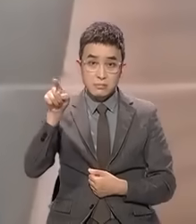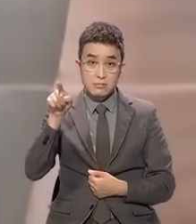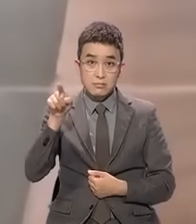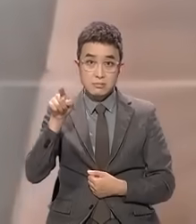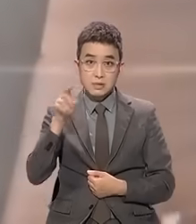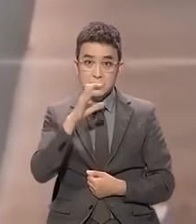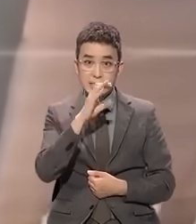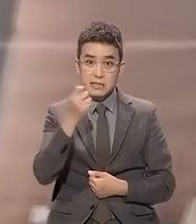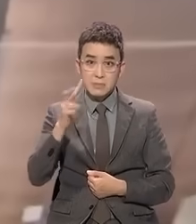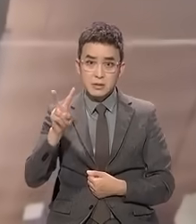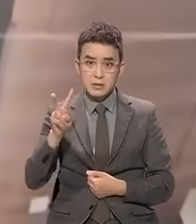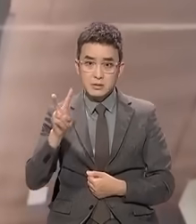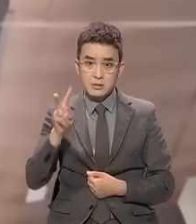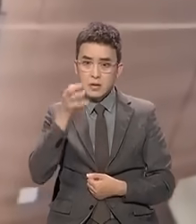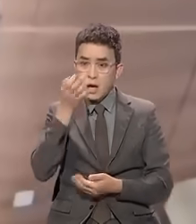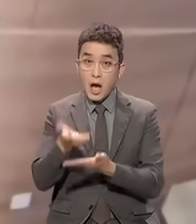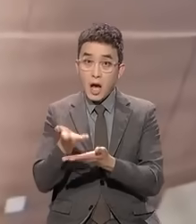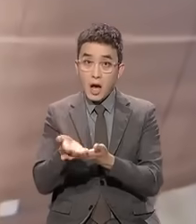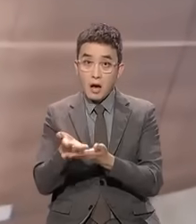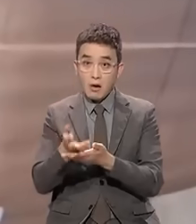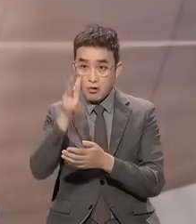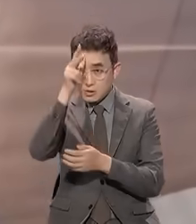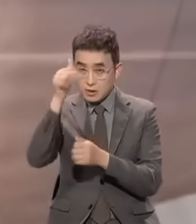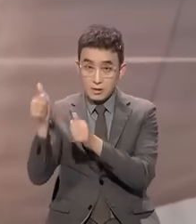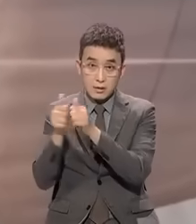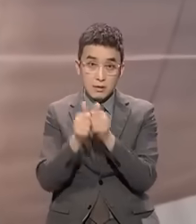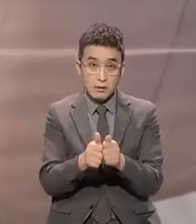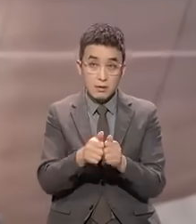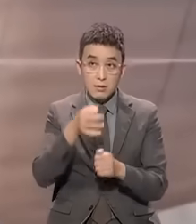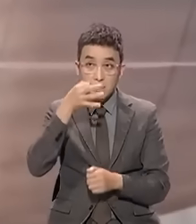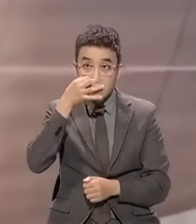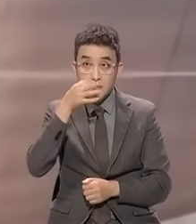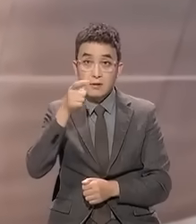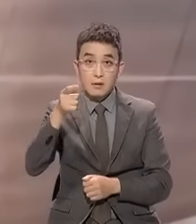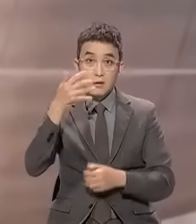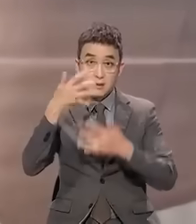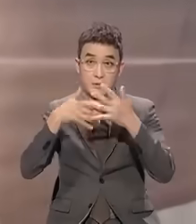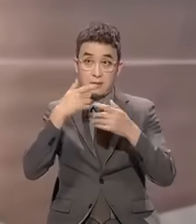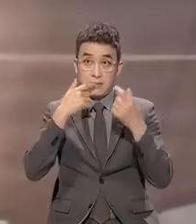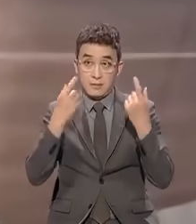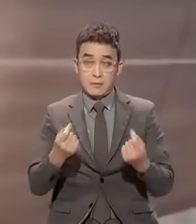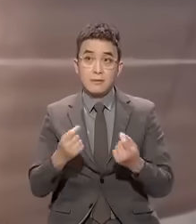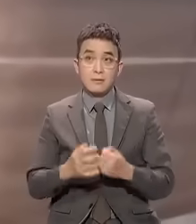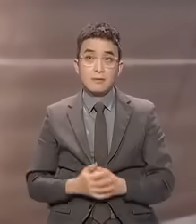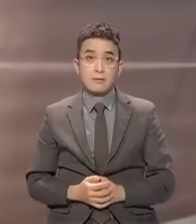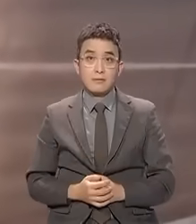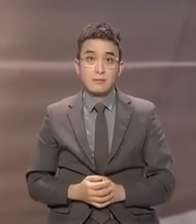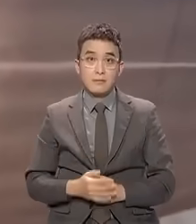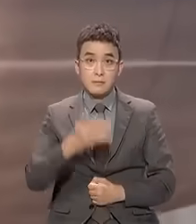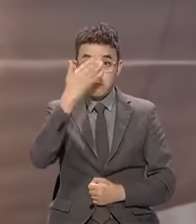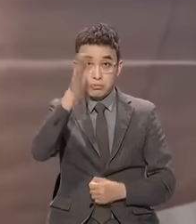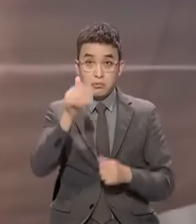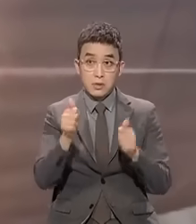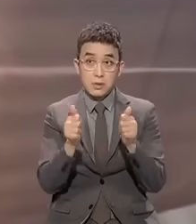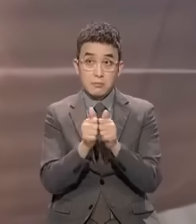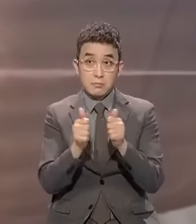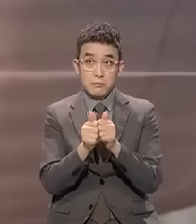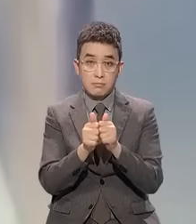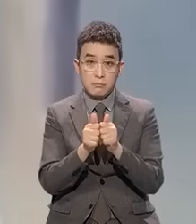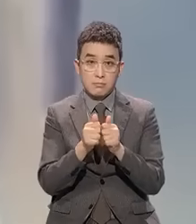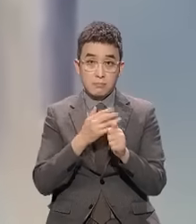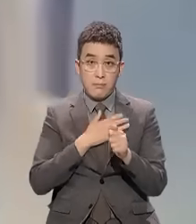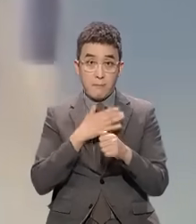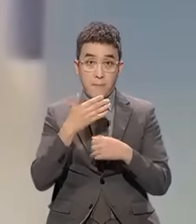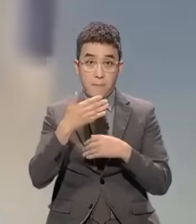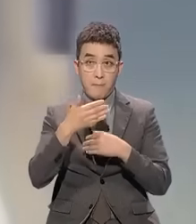봐달라라고 해서 경찰 입회하에 CCTV를 봤는데 지금 보시는 저 화면인 겁니다. 보시면 그냥 다른 남성이 그 문제의 방에